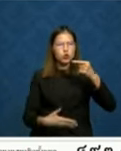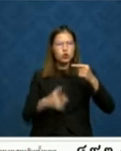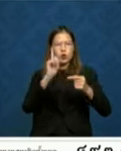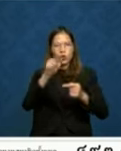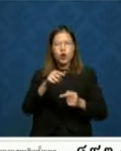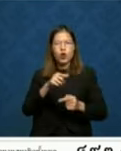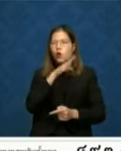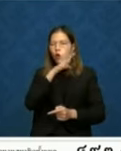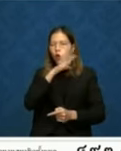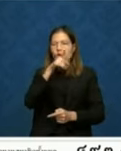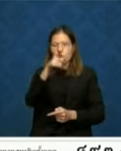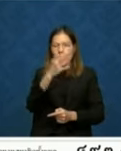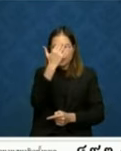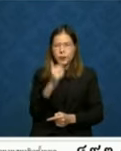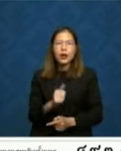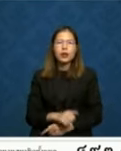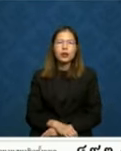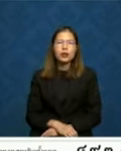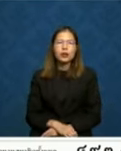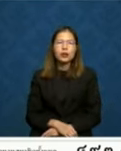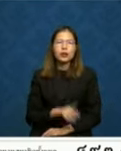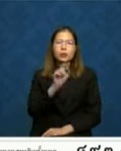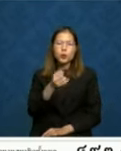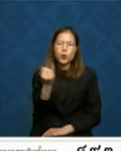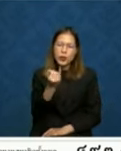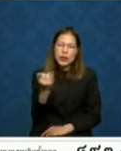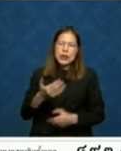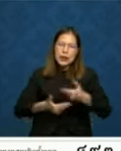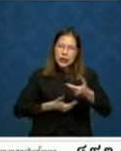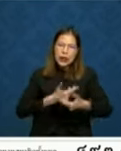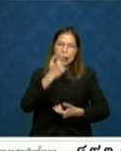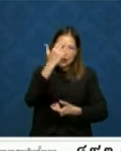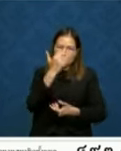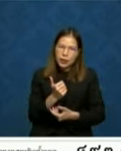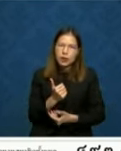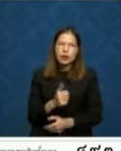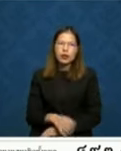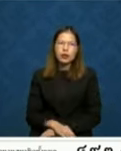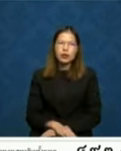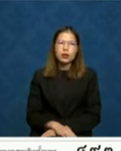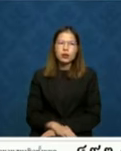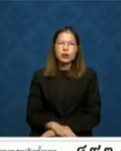ครับคุณบอกว่ามันไม่ดีแล้วขายทำไมทั้งประเทศเนี้ย